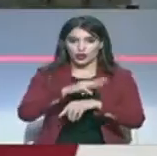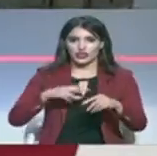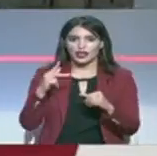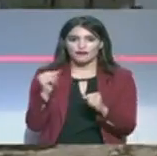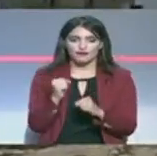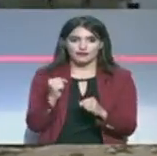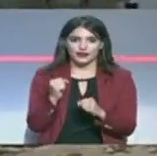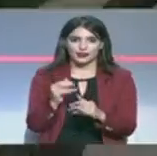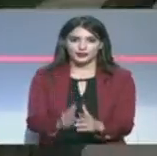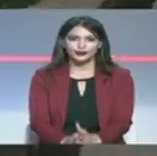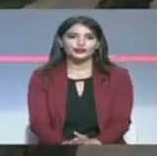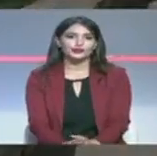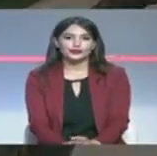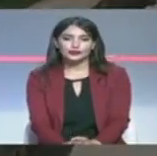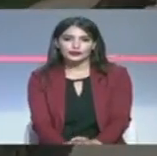بمدينة الكافة.